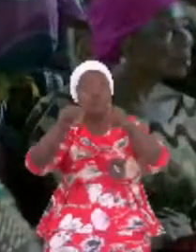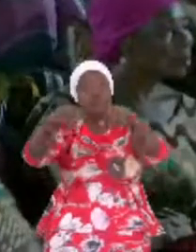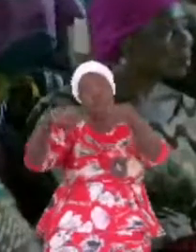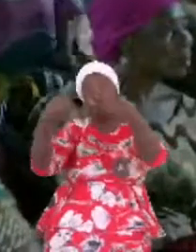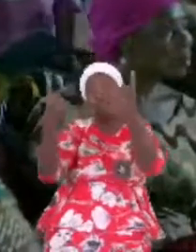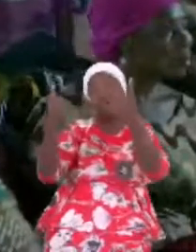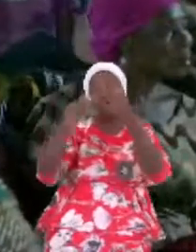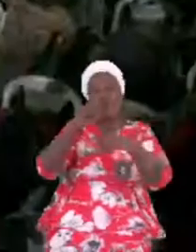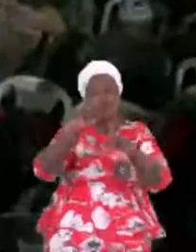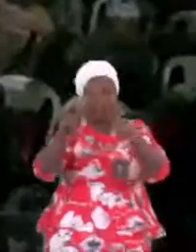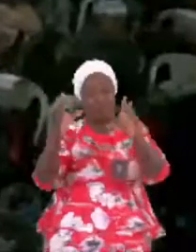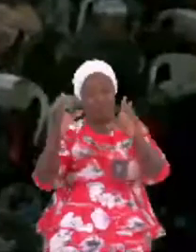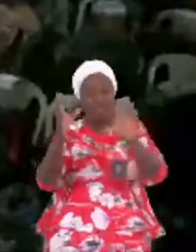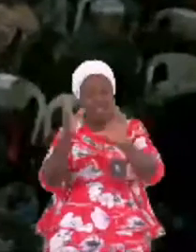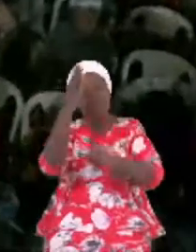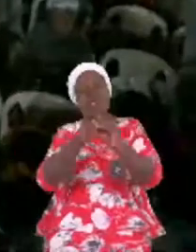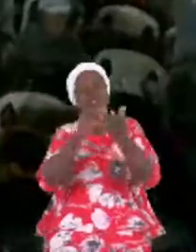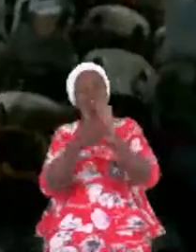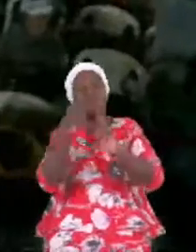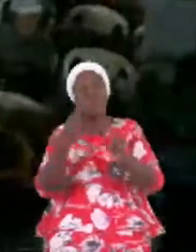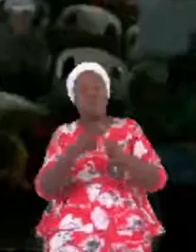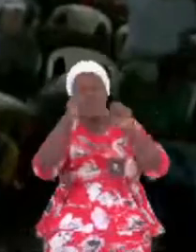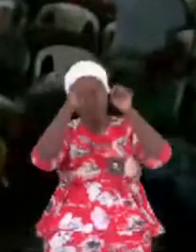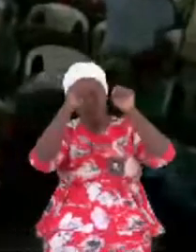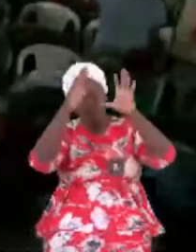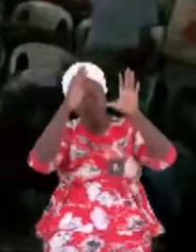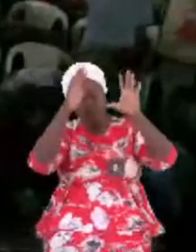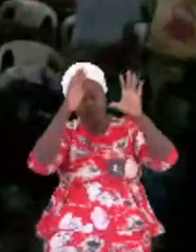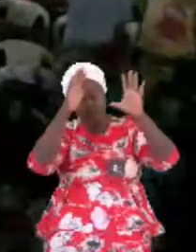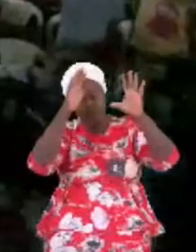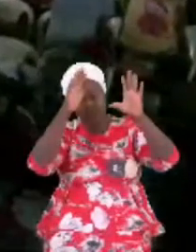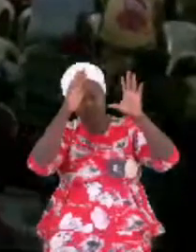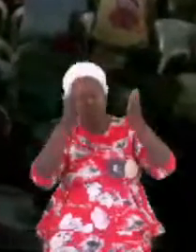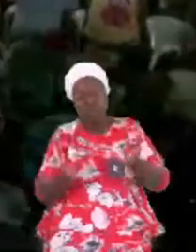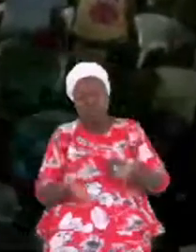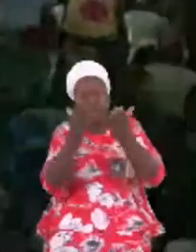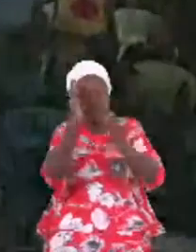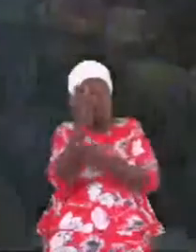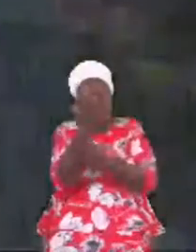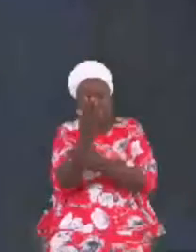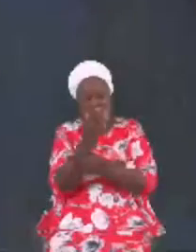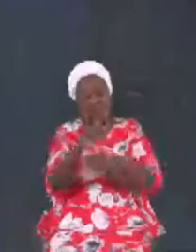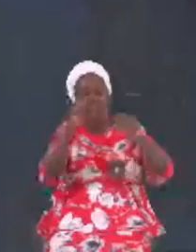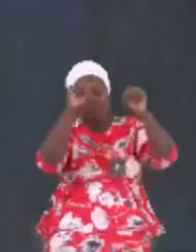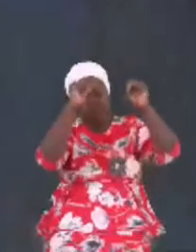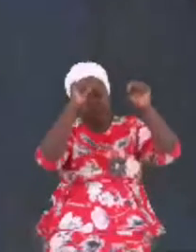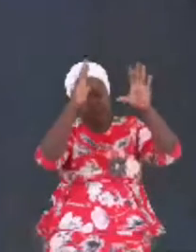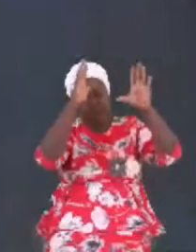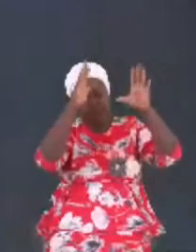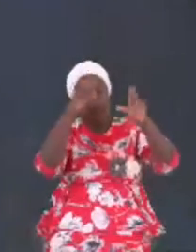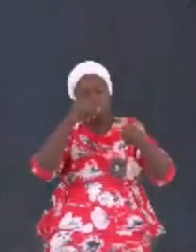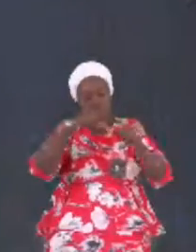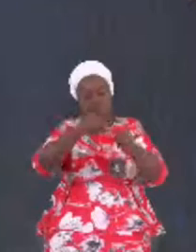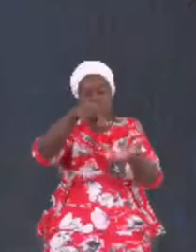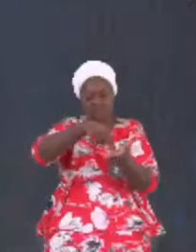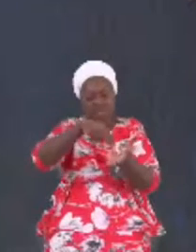partir, tu iras là-bas au nom de Jésus. Père, lève ta main. Père, toujours